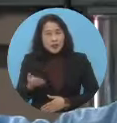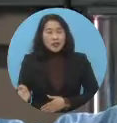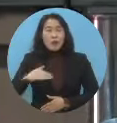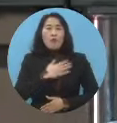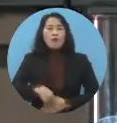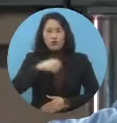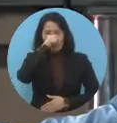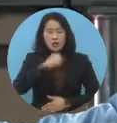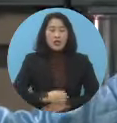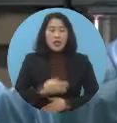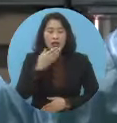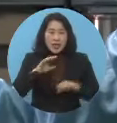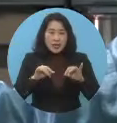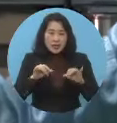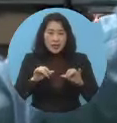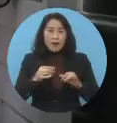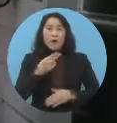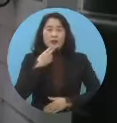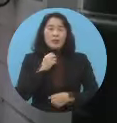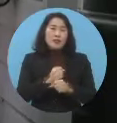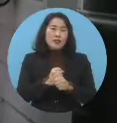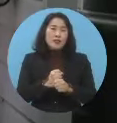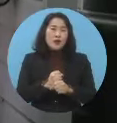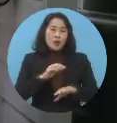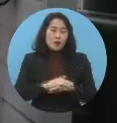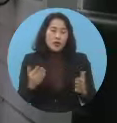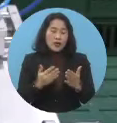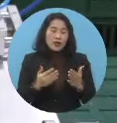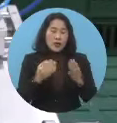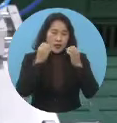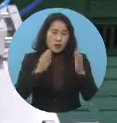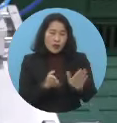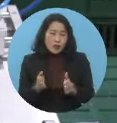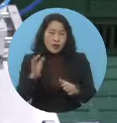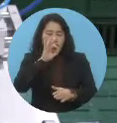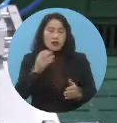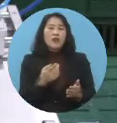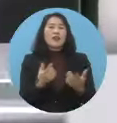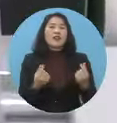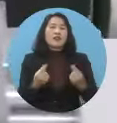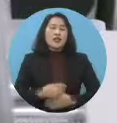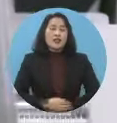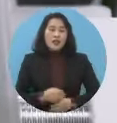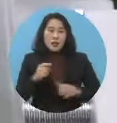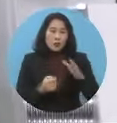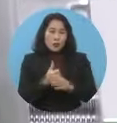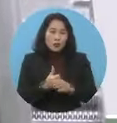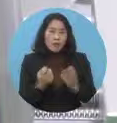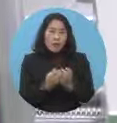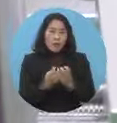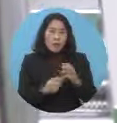으로 농업의 활로를 열어 가는 김주호 c 차별화한 기능성 상품 개발로 귀농의 꿈을 키우고 있습니다